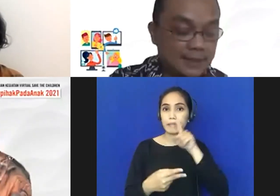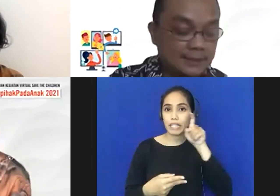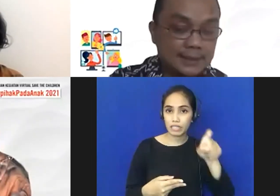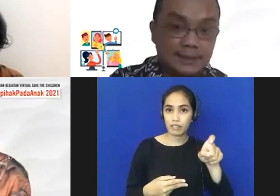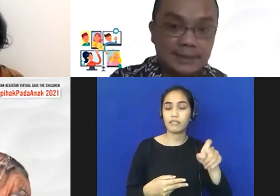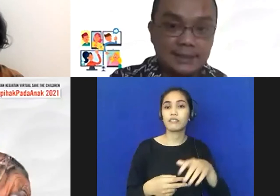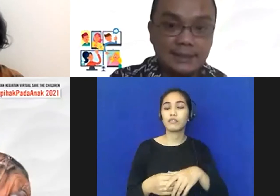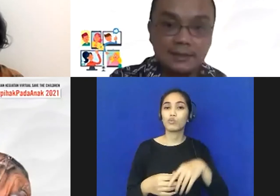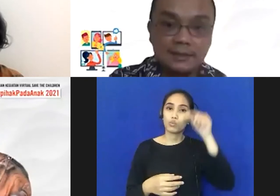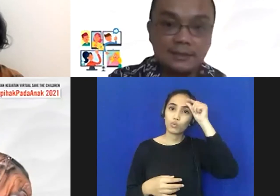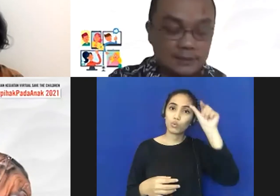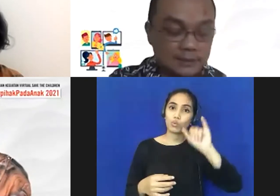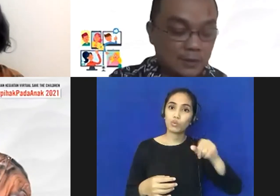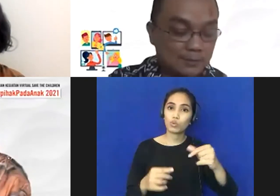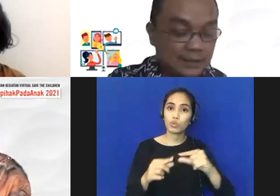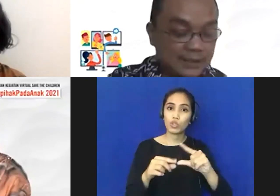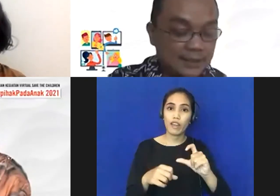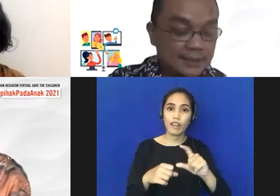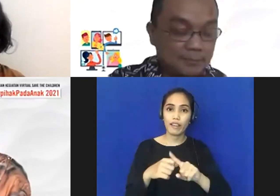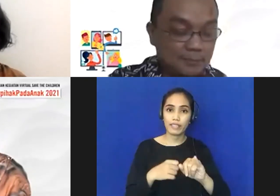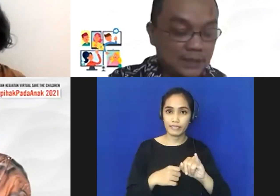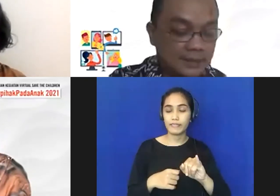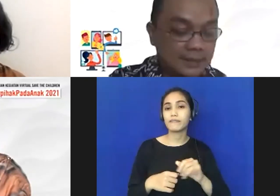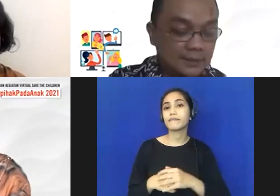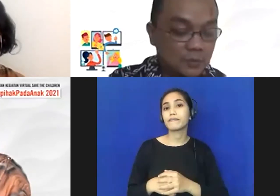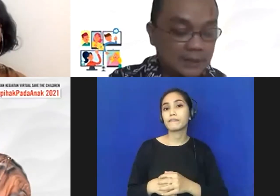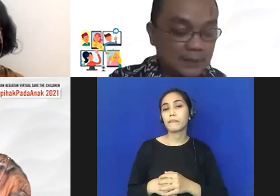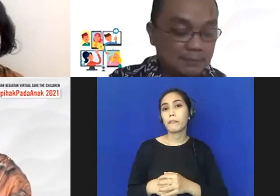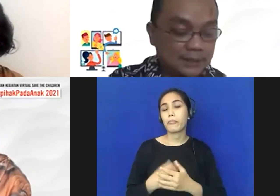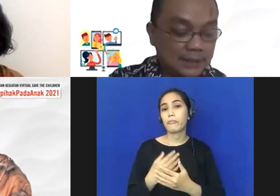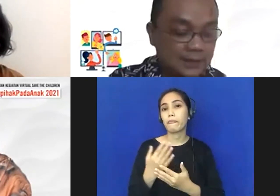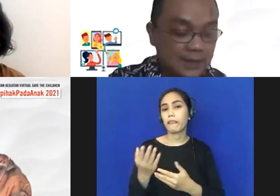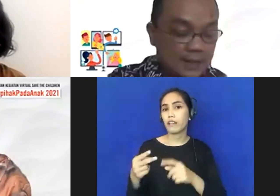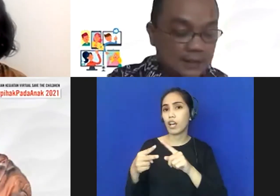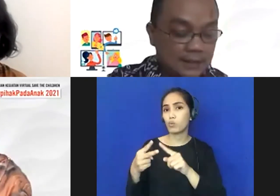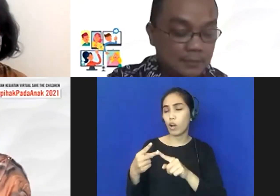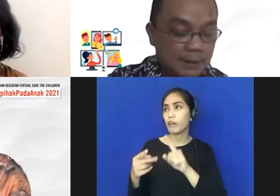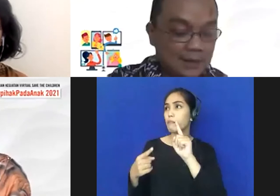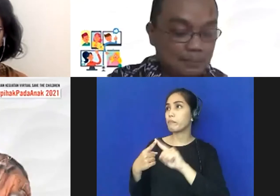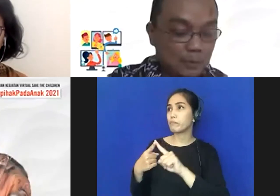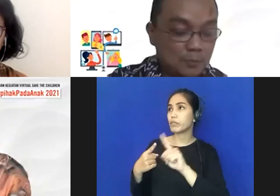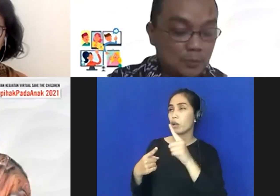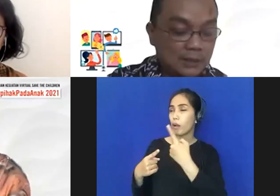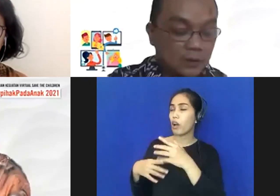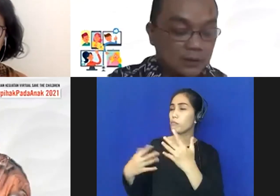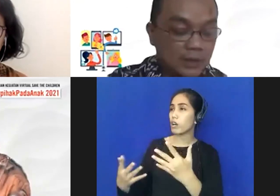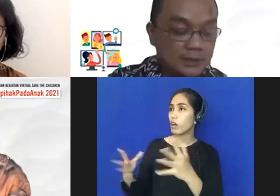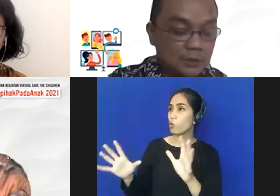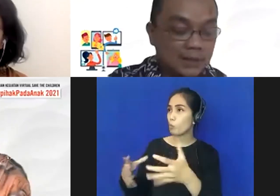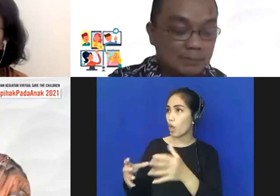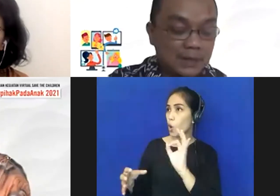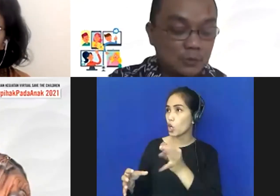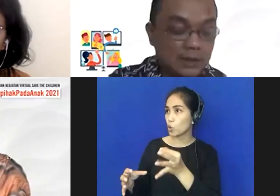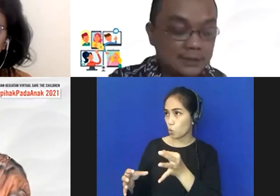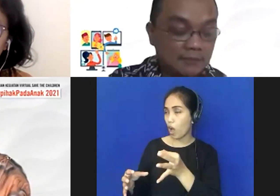Mungkin saya kolab ini aja, sambungin aja. Ada dua. Yang pertama adalah apakah perkumpulan orang tua